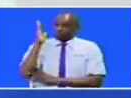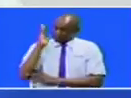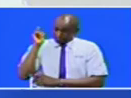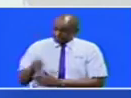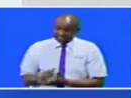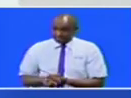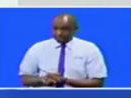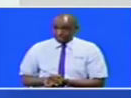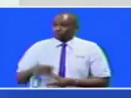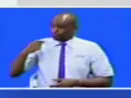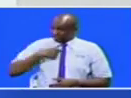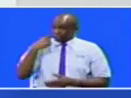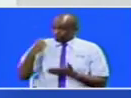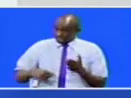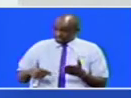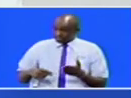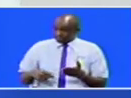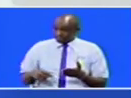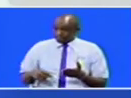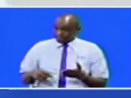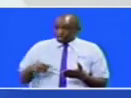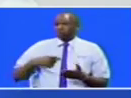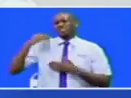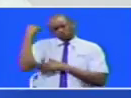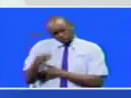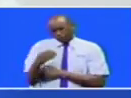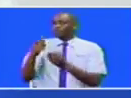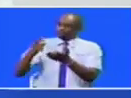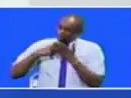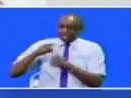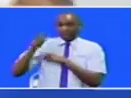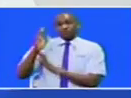Mungu akitaka. So mimi nataka kusema tuyawache